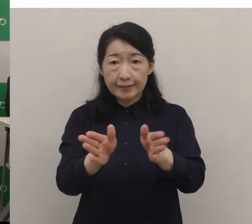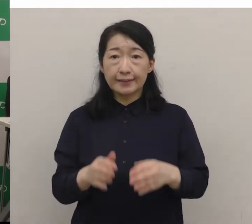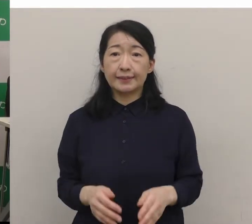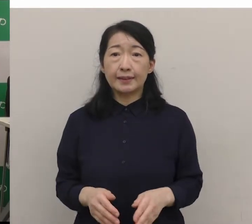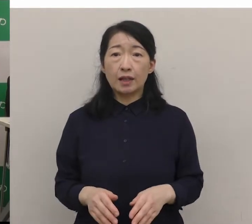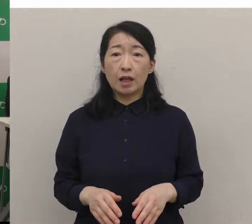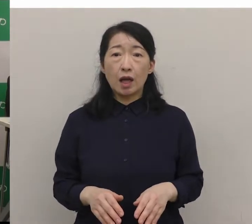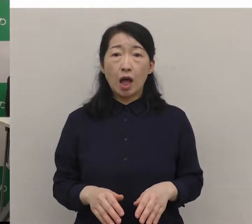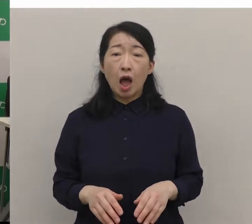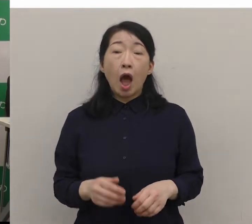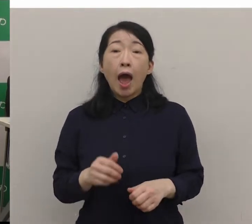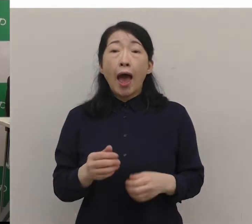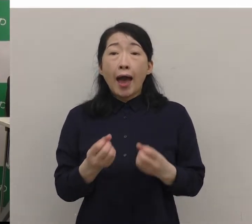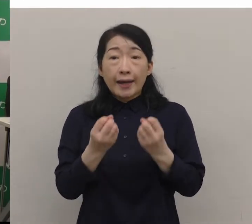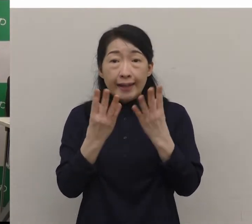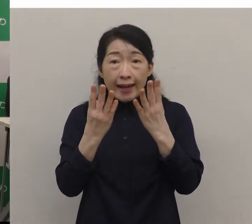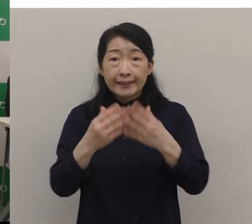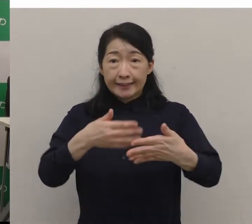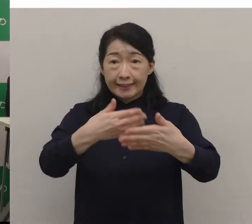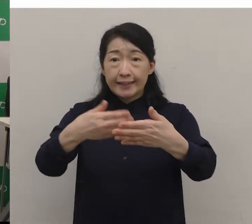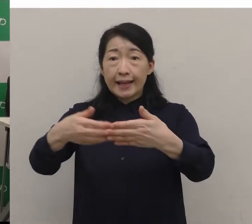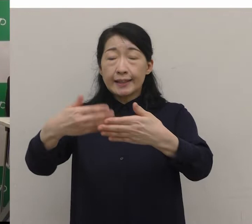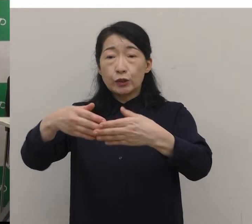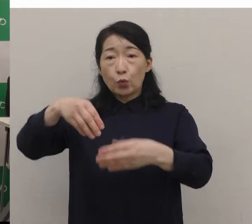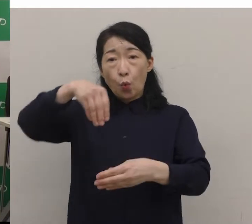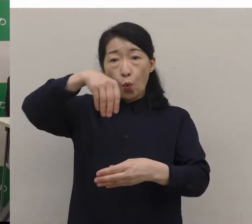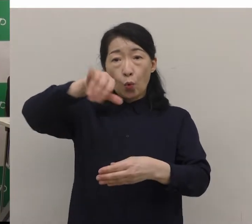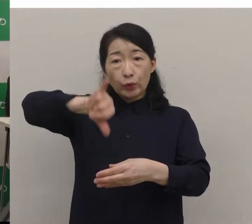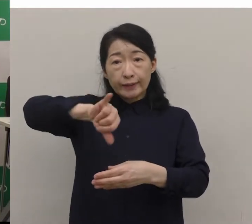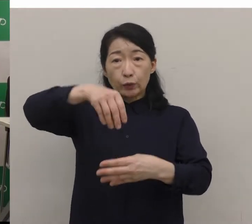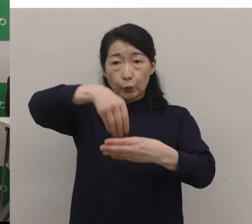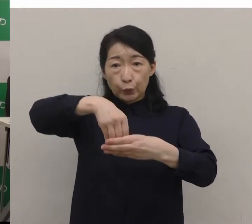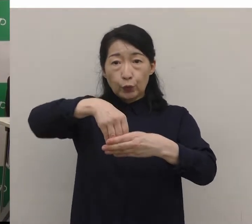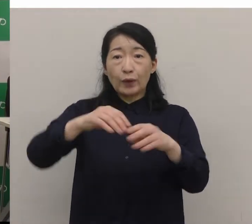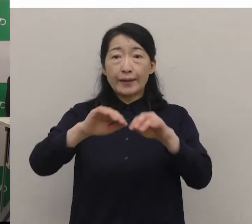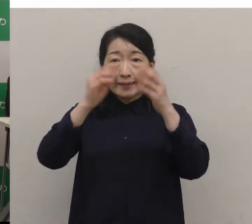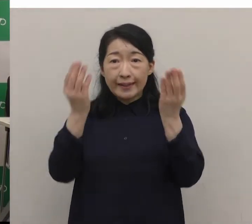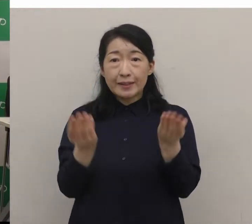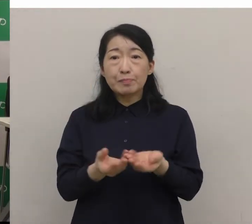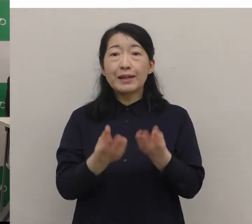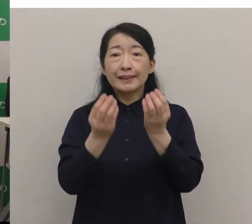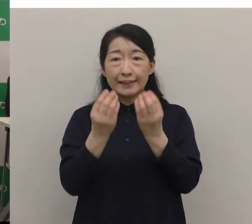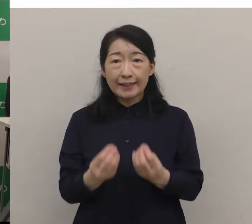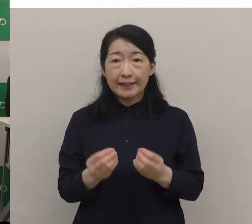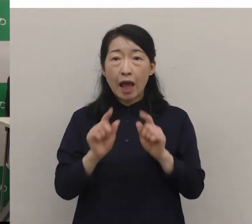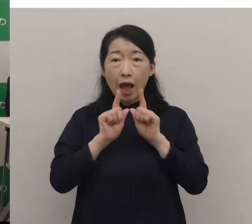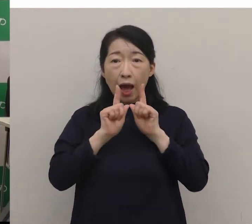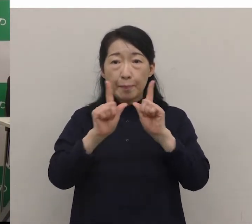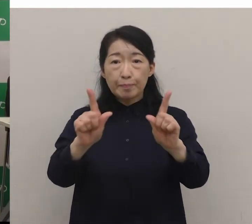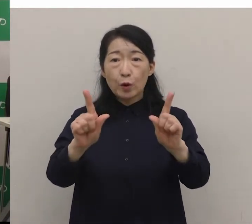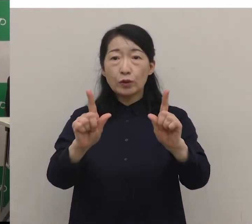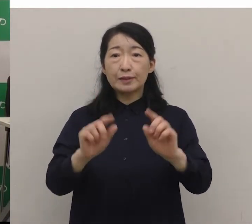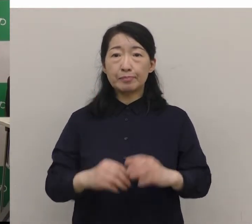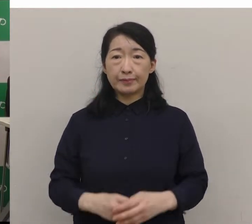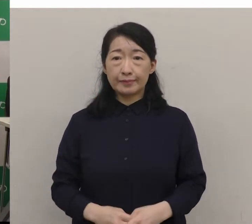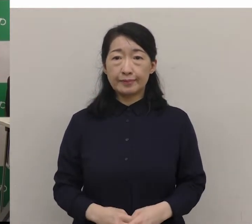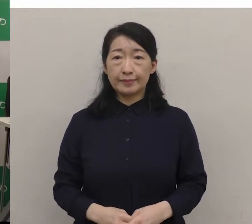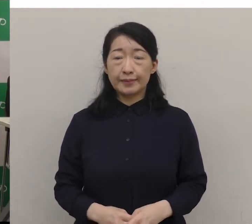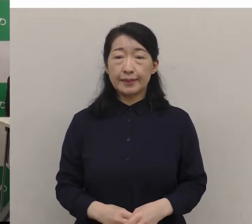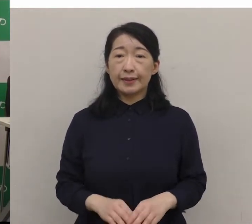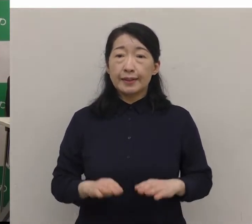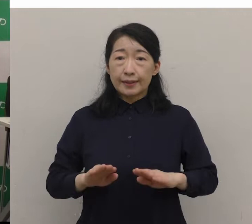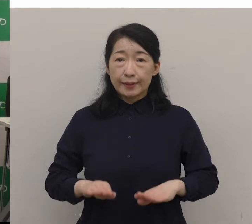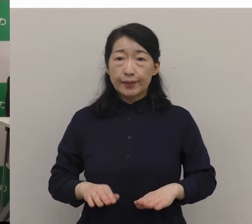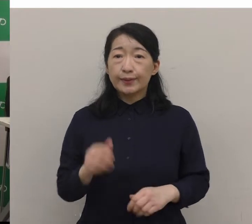この度新デザインのお茶袋が完成しましたので発表をいたします。本日